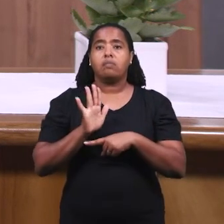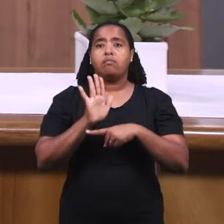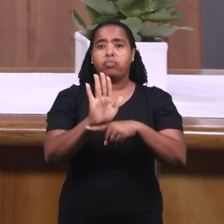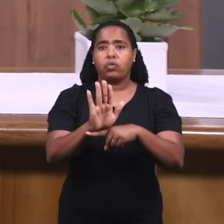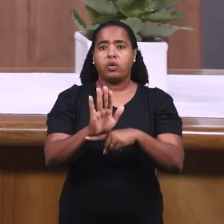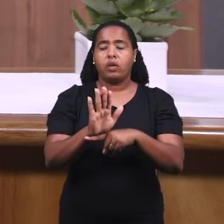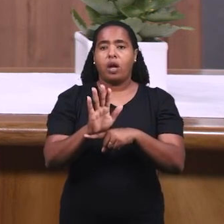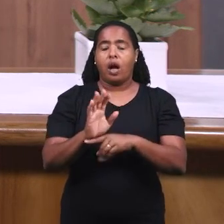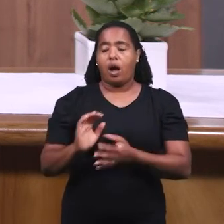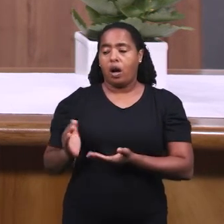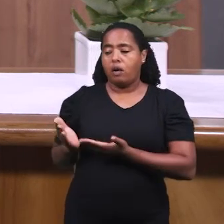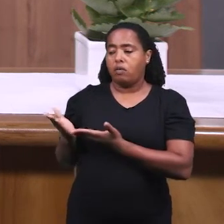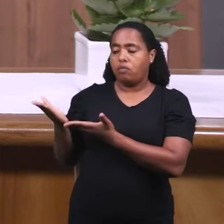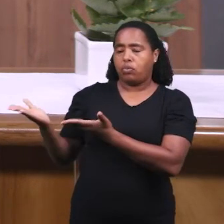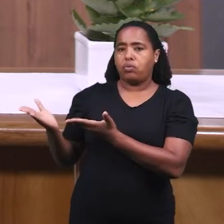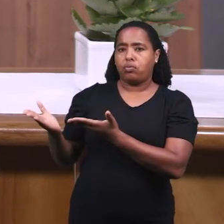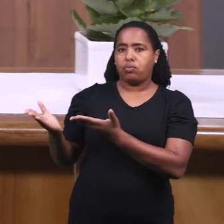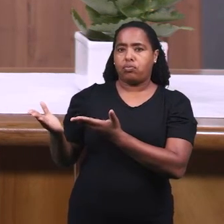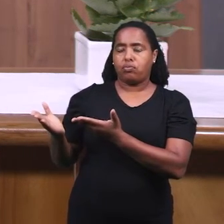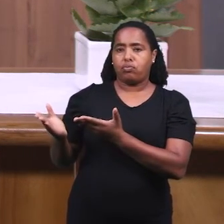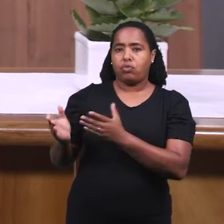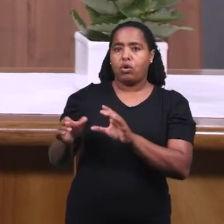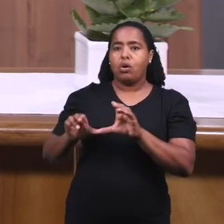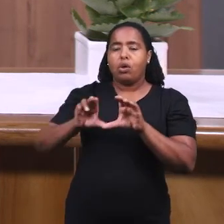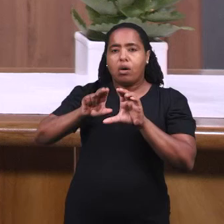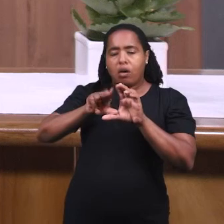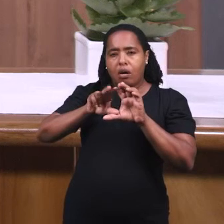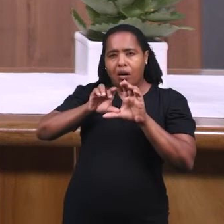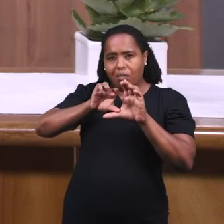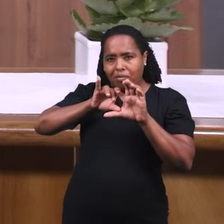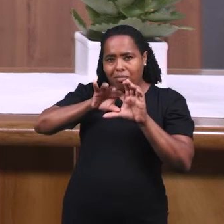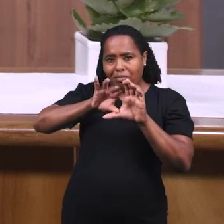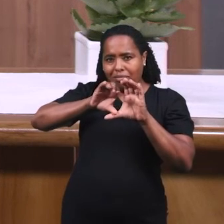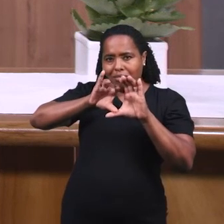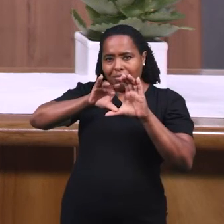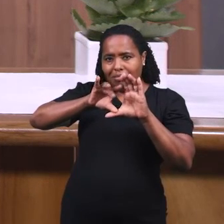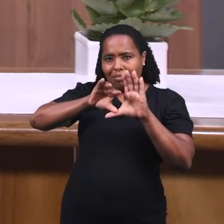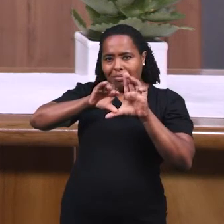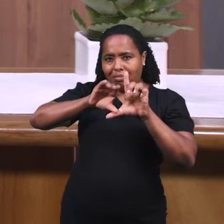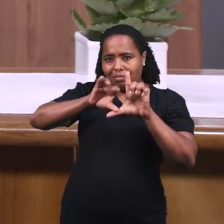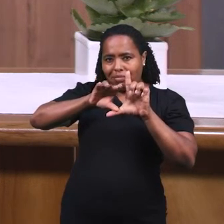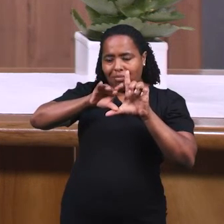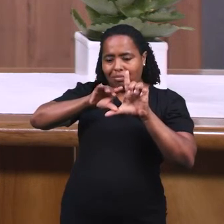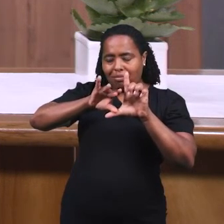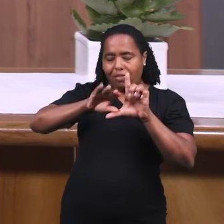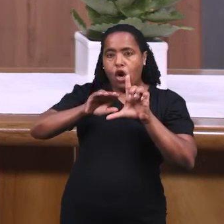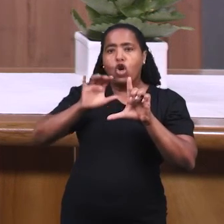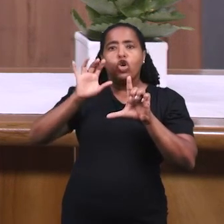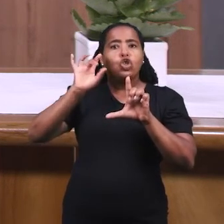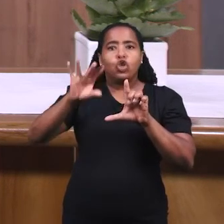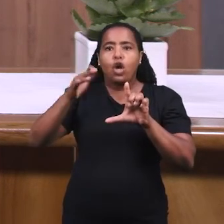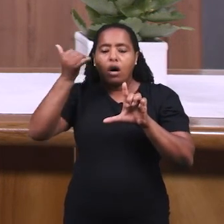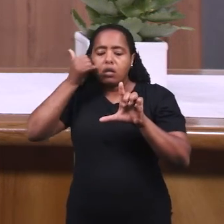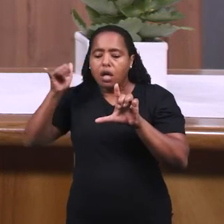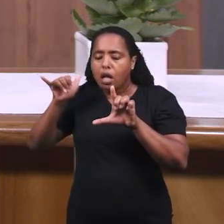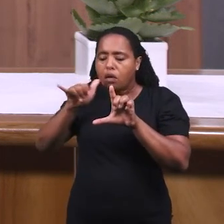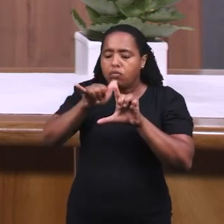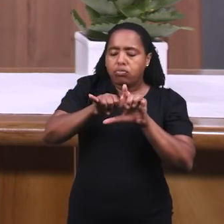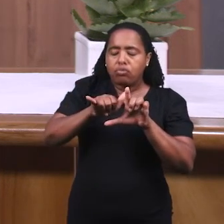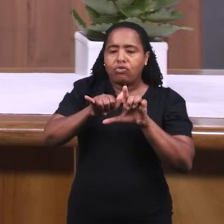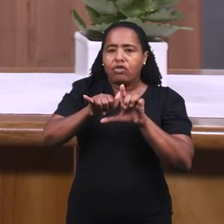новости. Если кто-то из-за рубежа, и вы нуждаетесь в помощи, у вас здесь есть